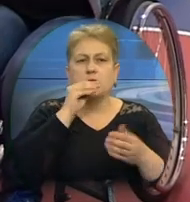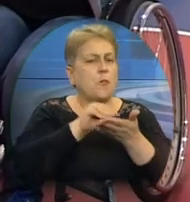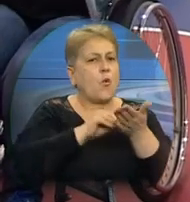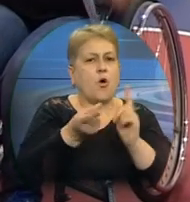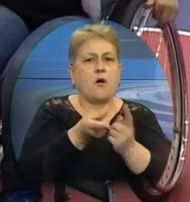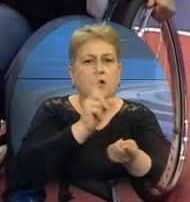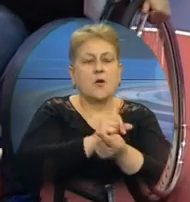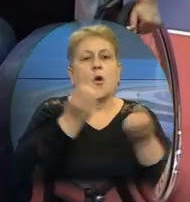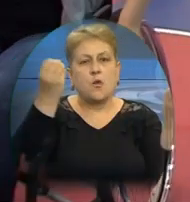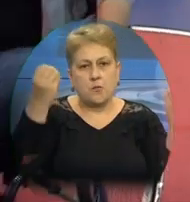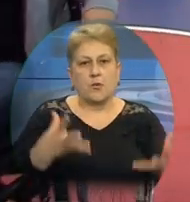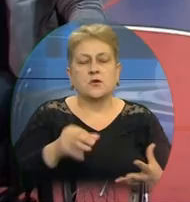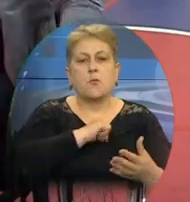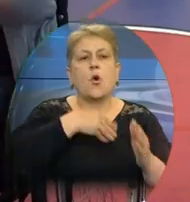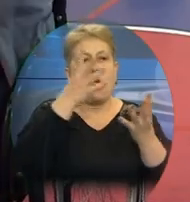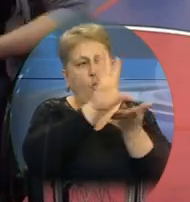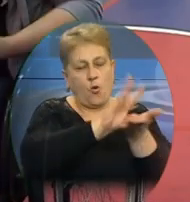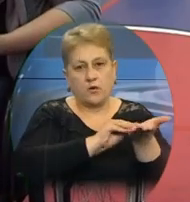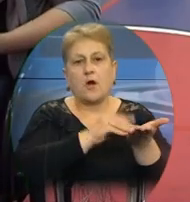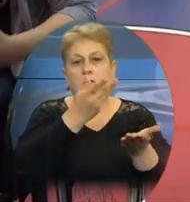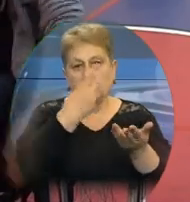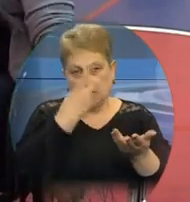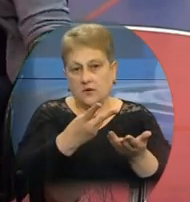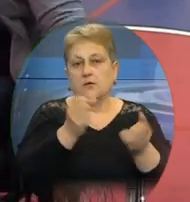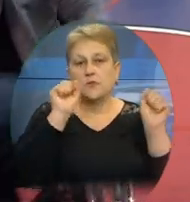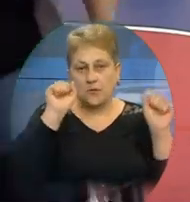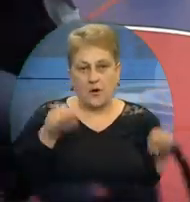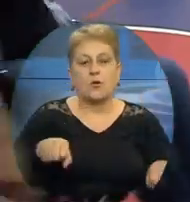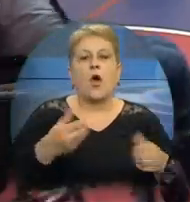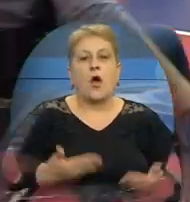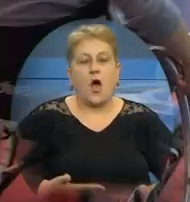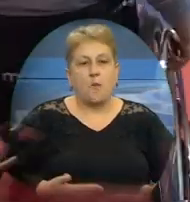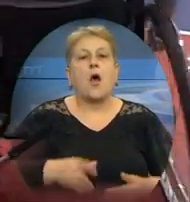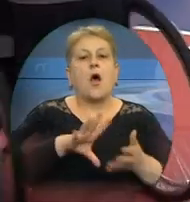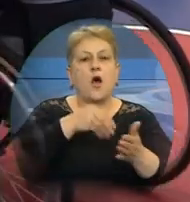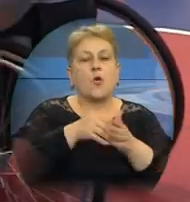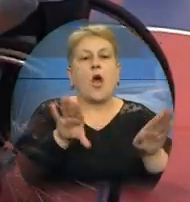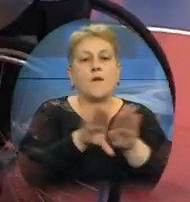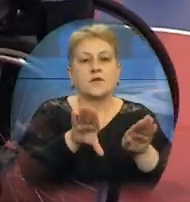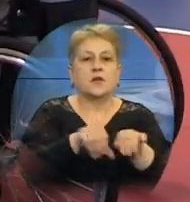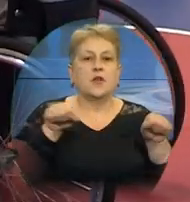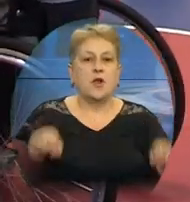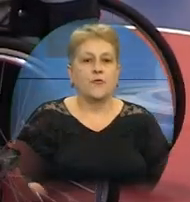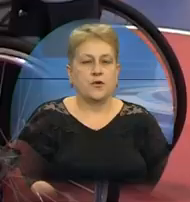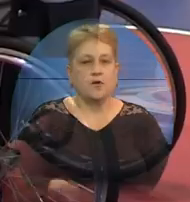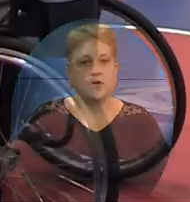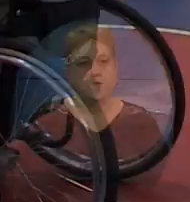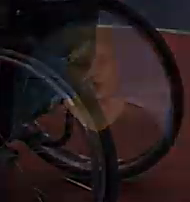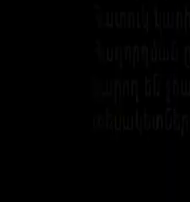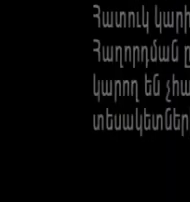կրկնելու փոխարեն պարզապես իրենց օրինակով ցույց տվեցին, թե ինչպես կարելի է ապրել հանուն հավասար իրավունքի։